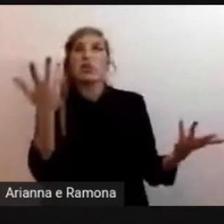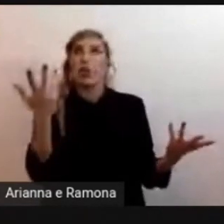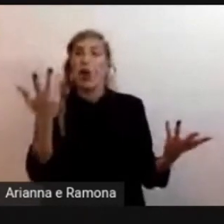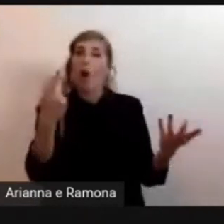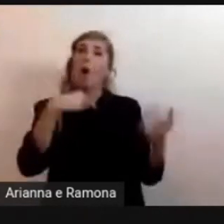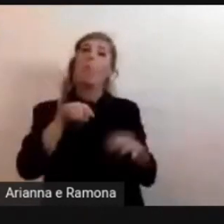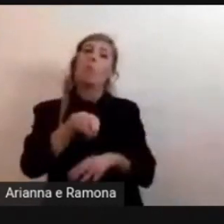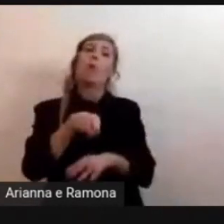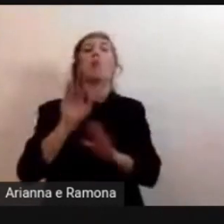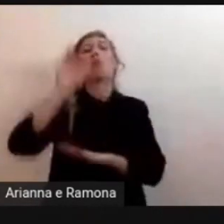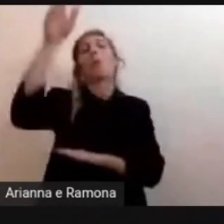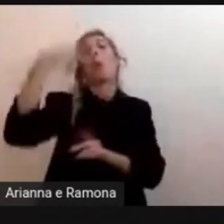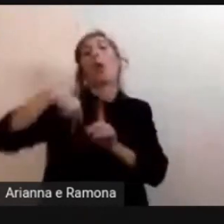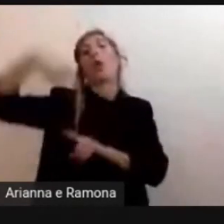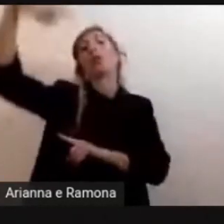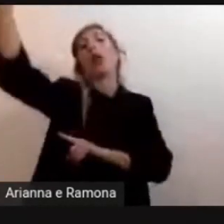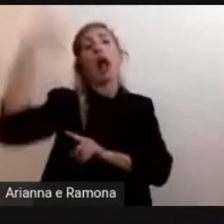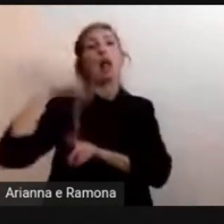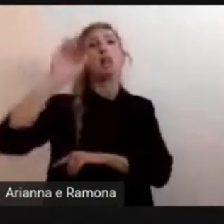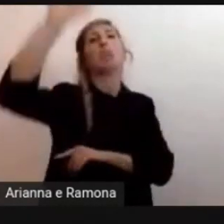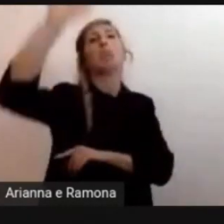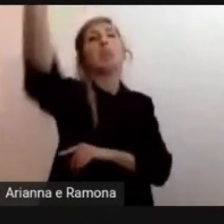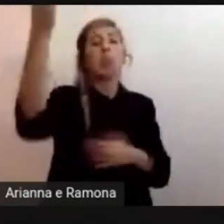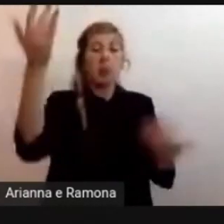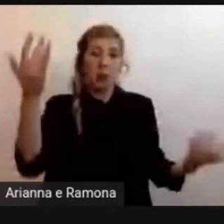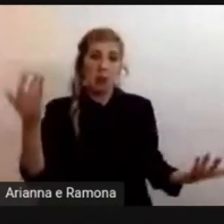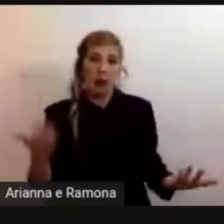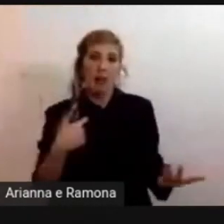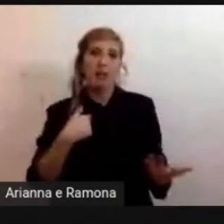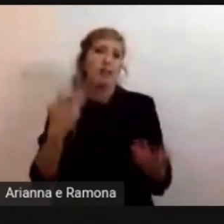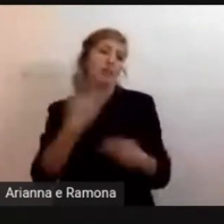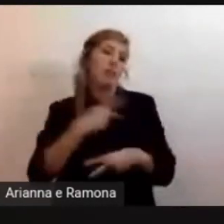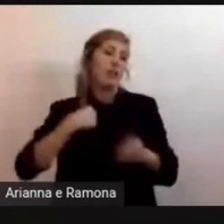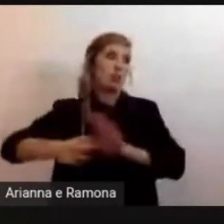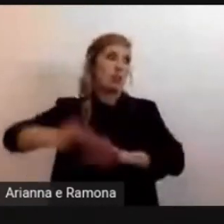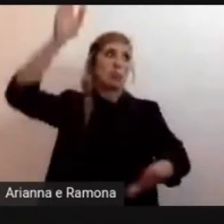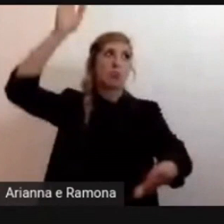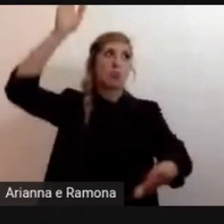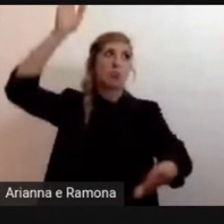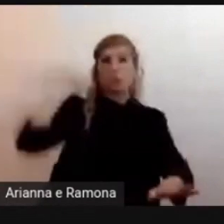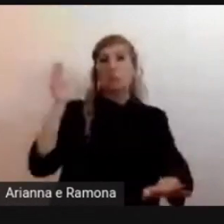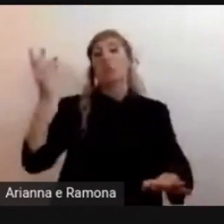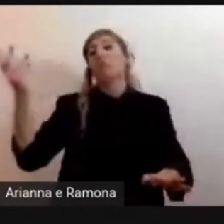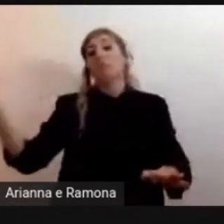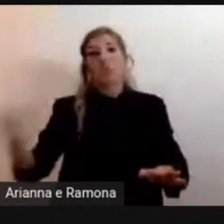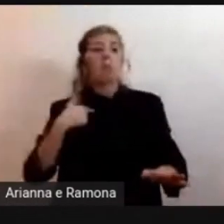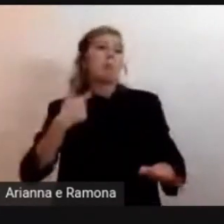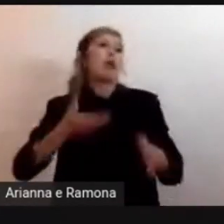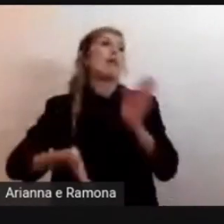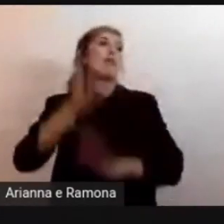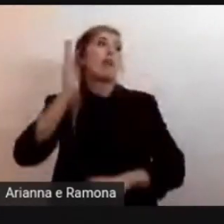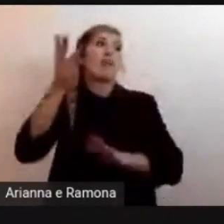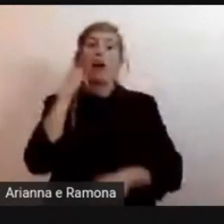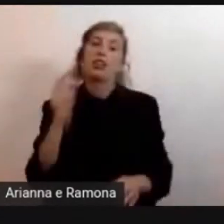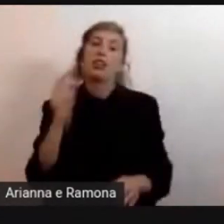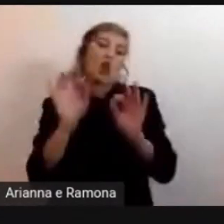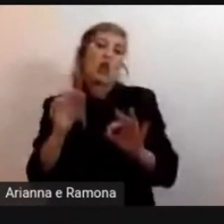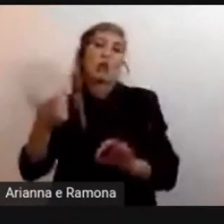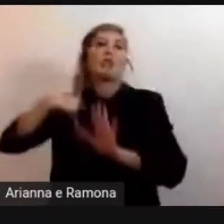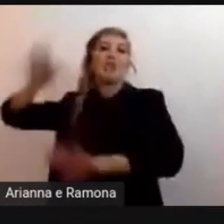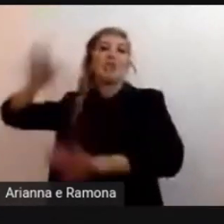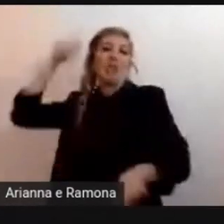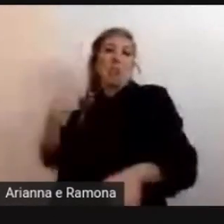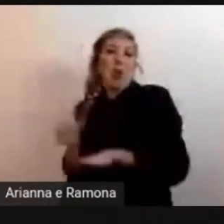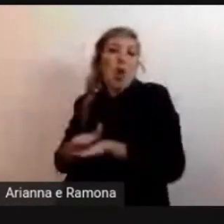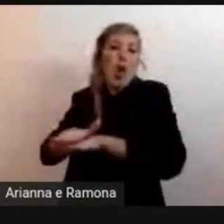a quando loro saranno morti potevano significare grado per ora si va avanti così ma che questo sia il